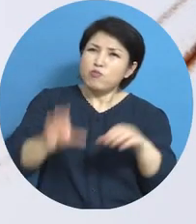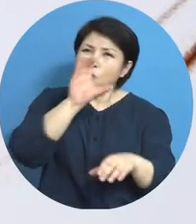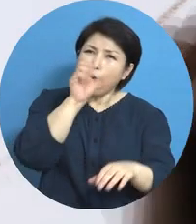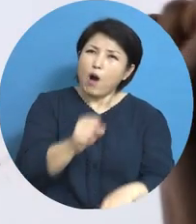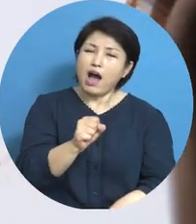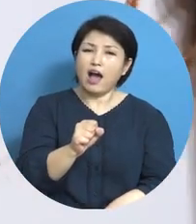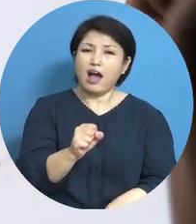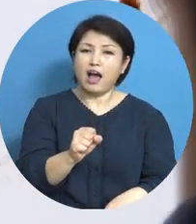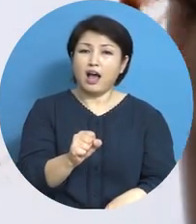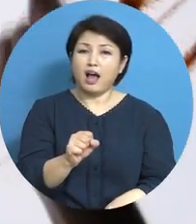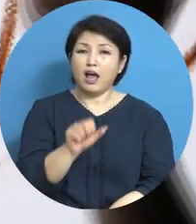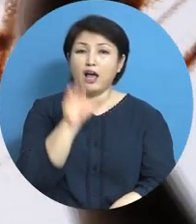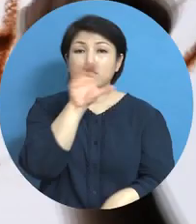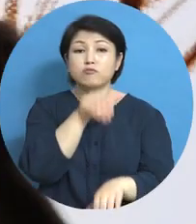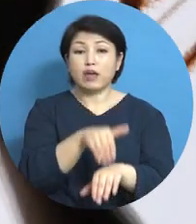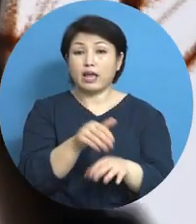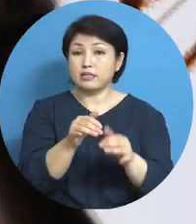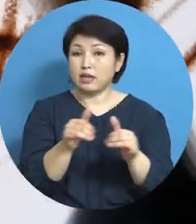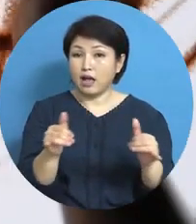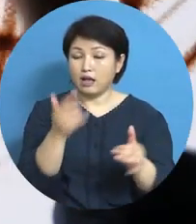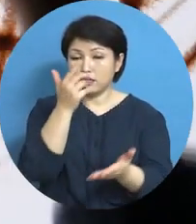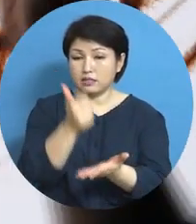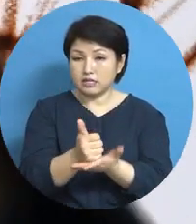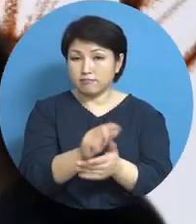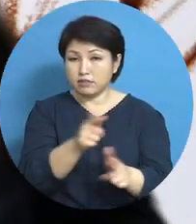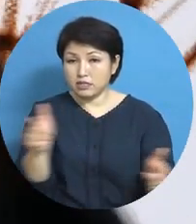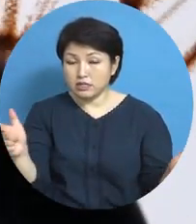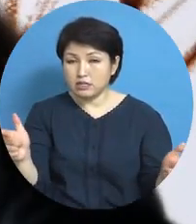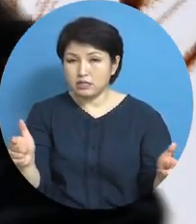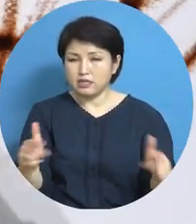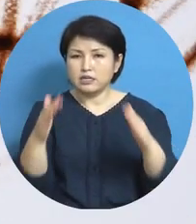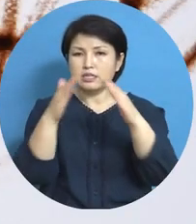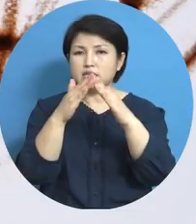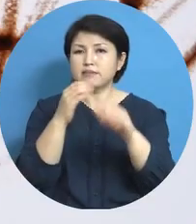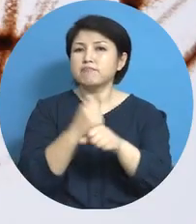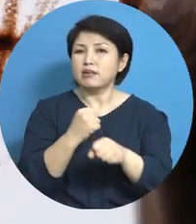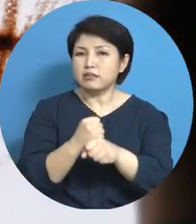수행자 처소를 마련해 드려야 되겠다. 이렇게 생각을 하고는